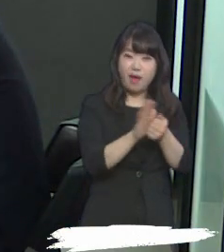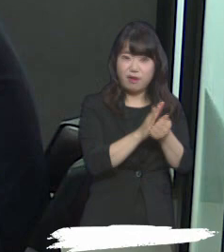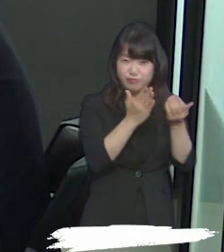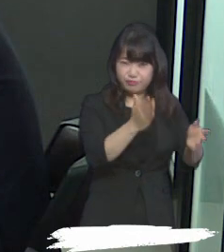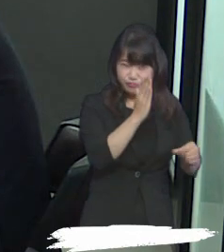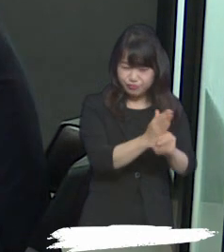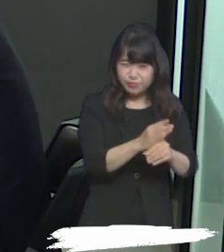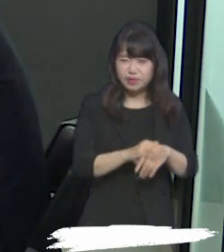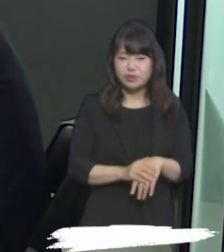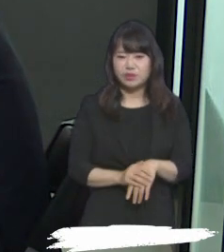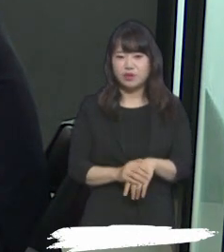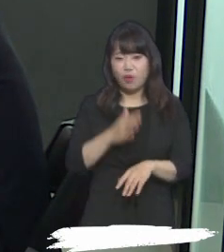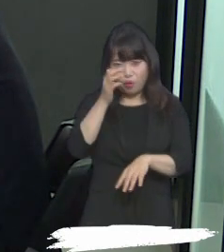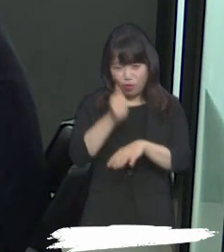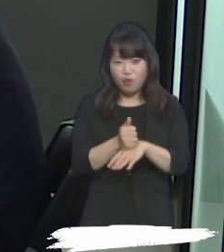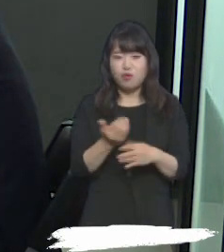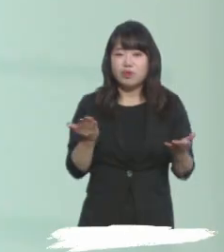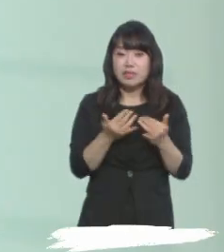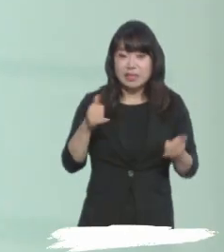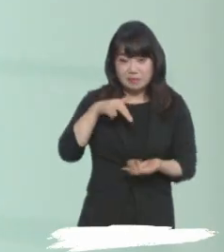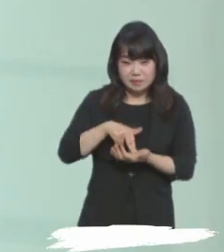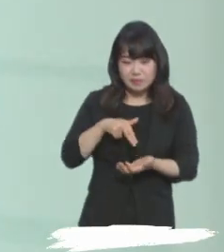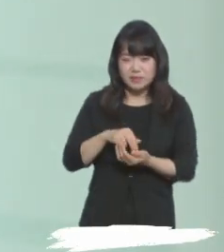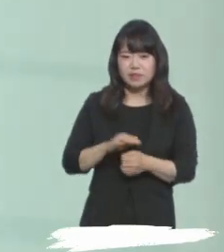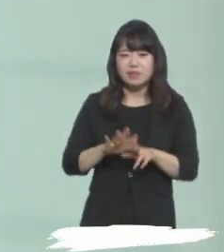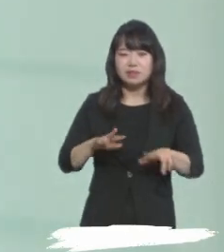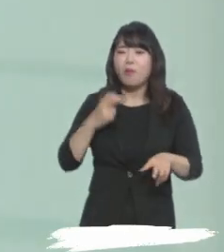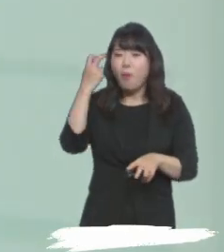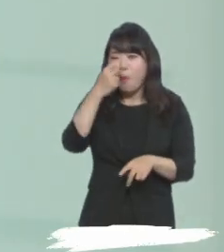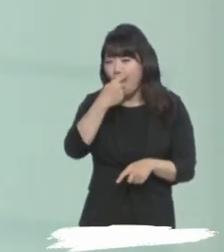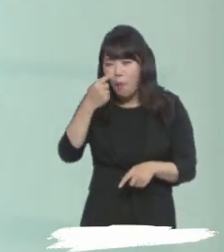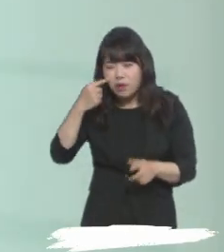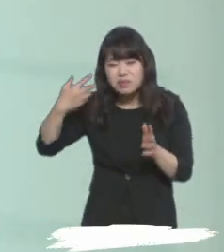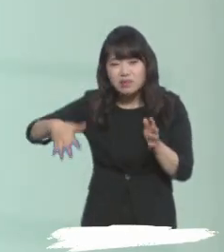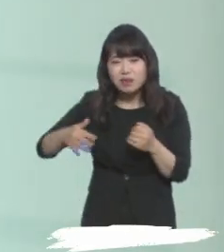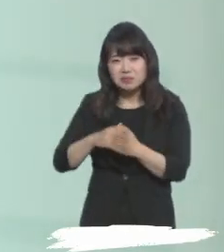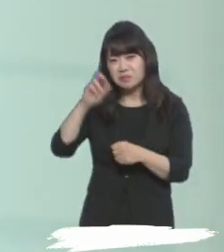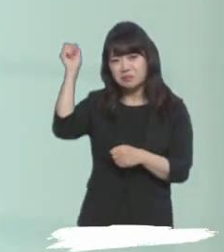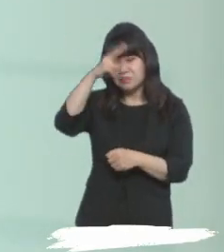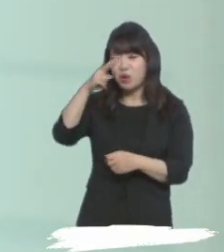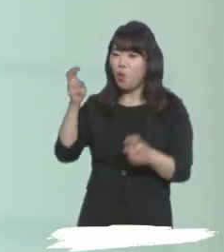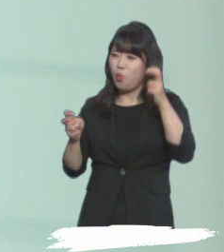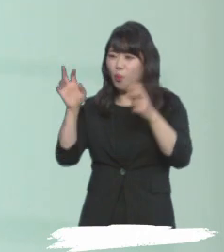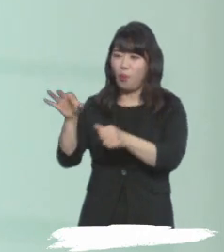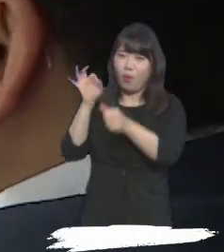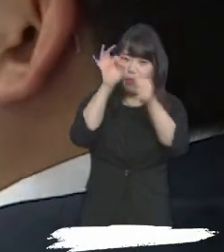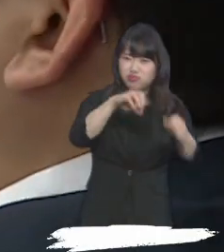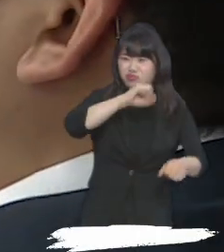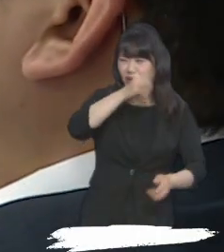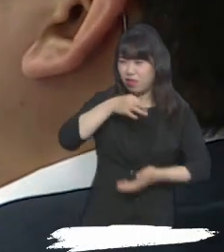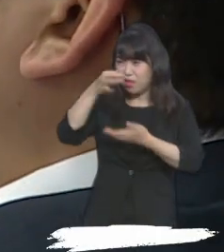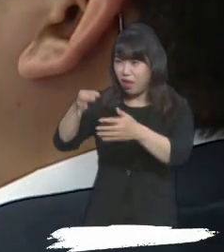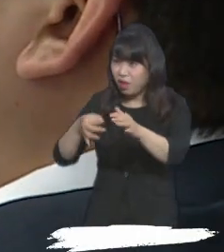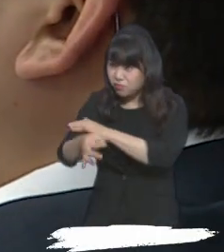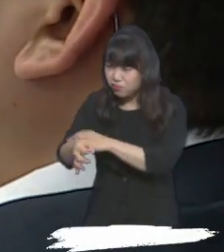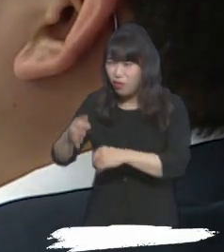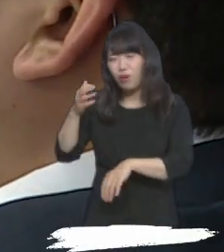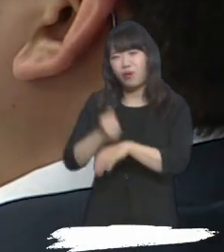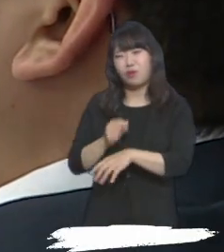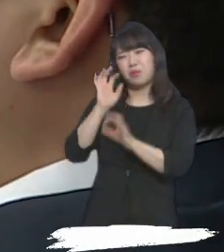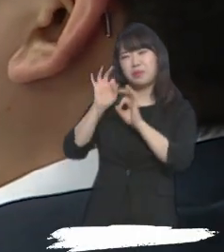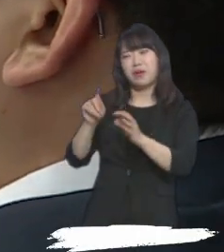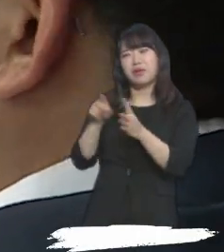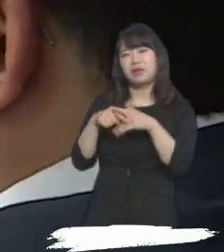이에 전국학교 비정규직 노동조합은 아직 검증되지 않은 급식 로봇 사업에 많은 예산을 투입하는 것은